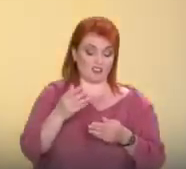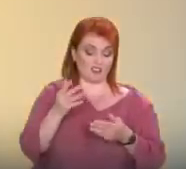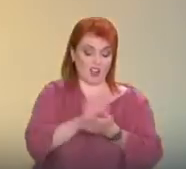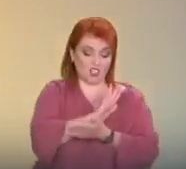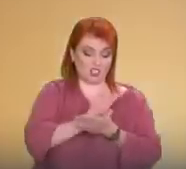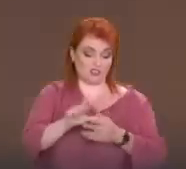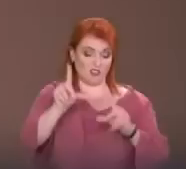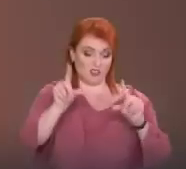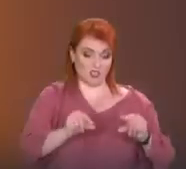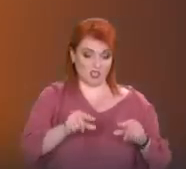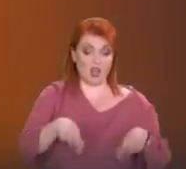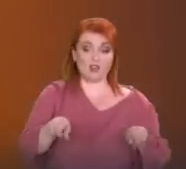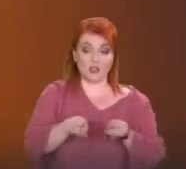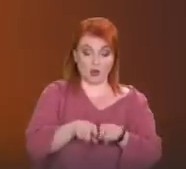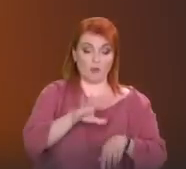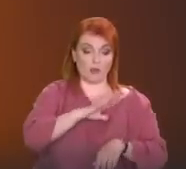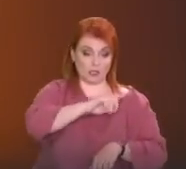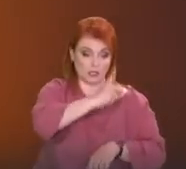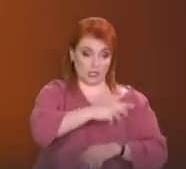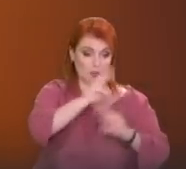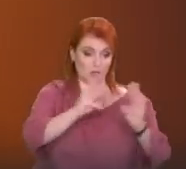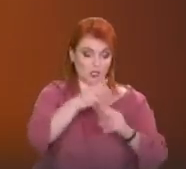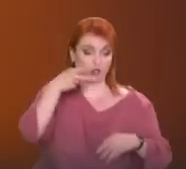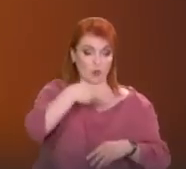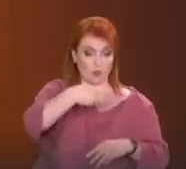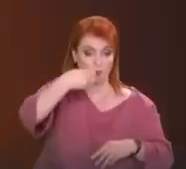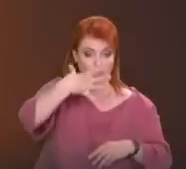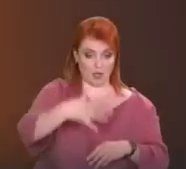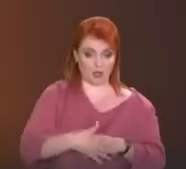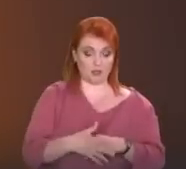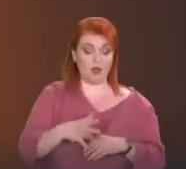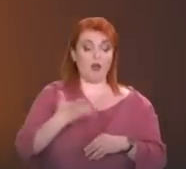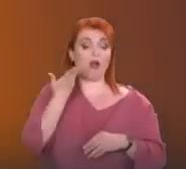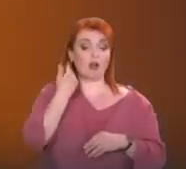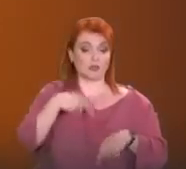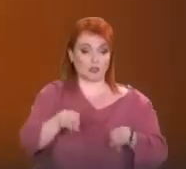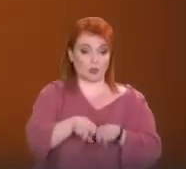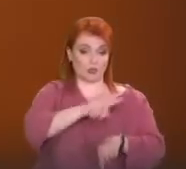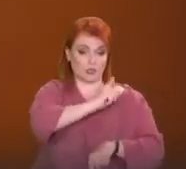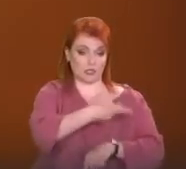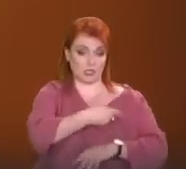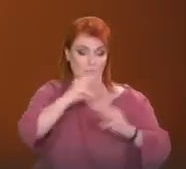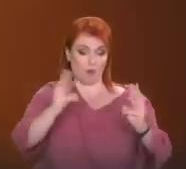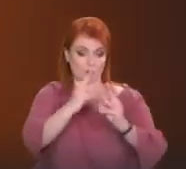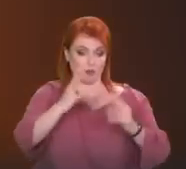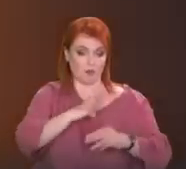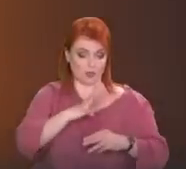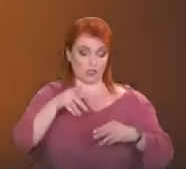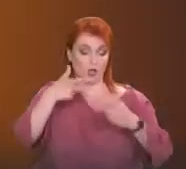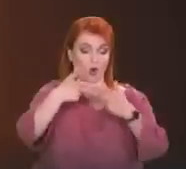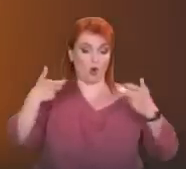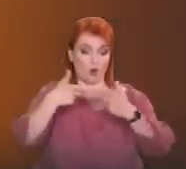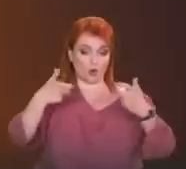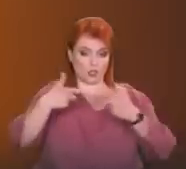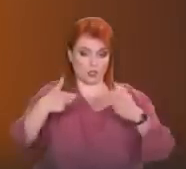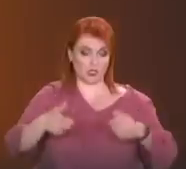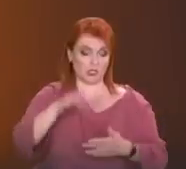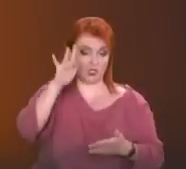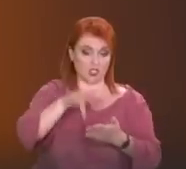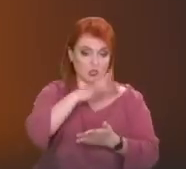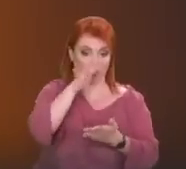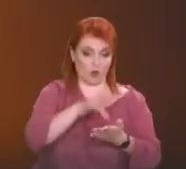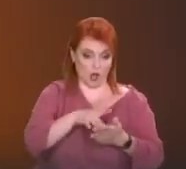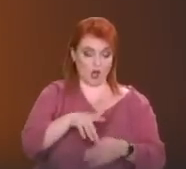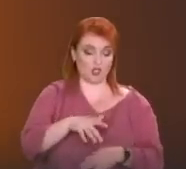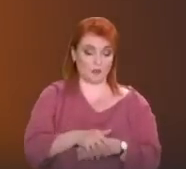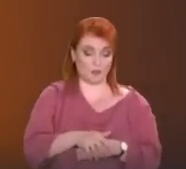anului 2015, când un incendiu s-a produs într-un complex de hoteluri și locuințe de lux aproape de turnul Burj Khalifa din Dubai. În urma